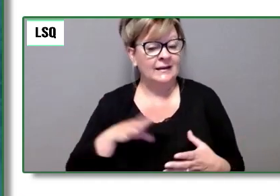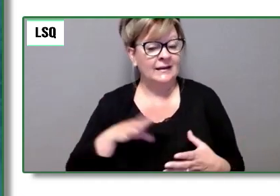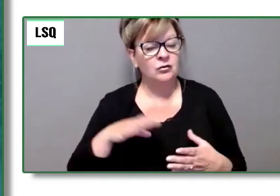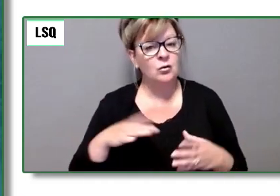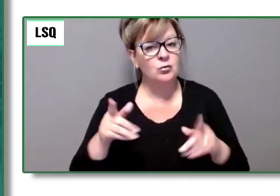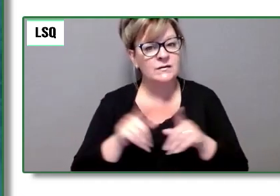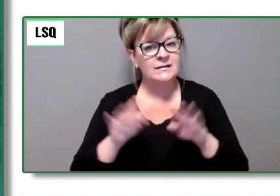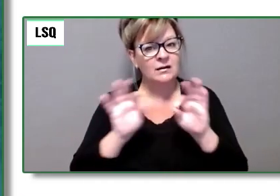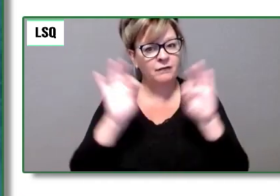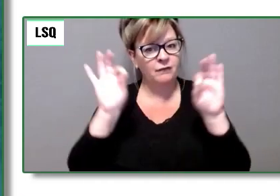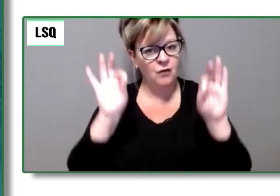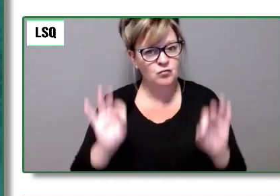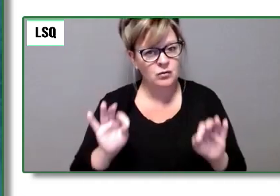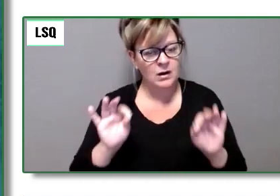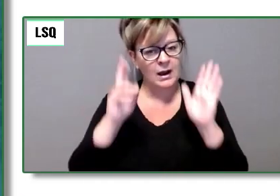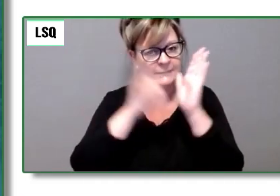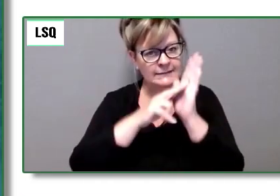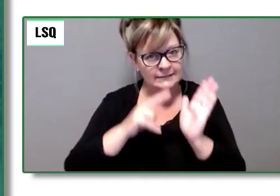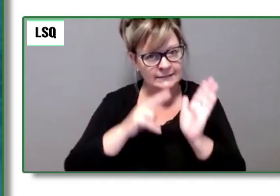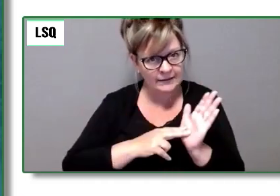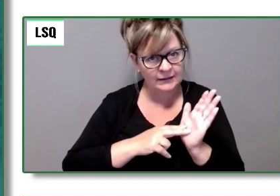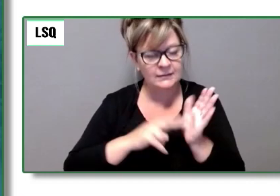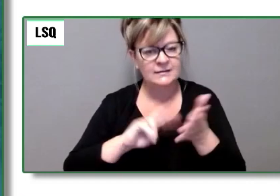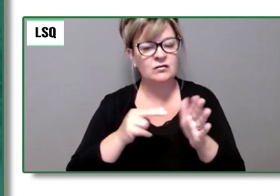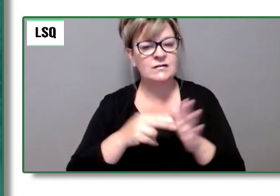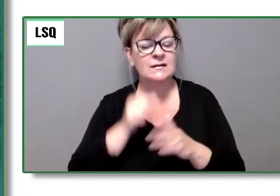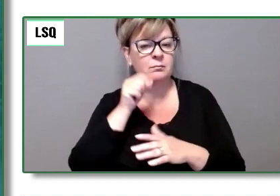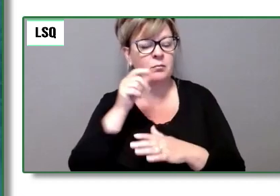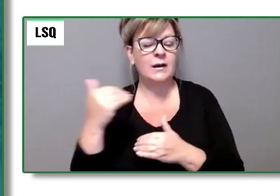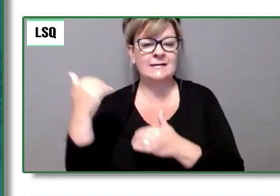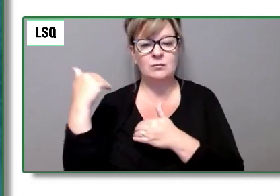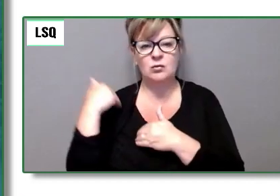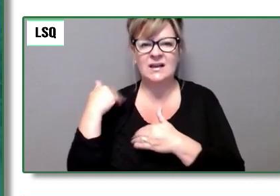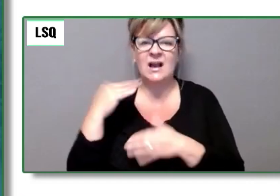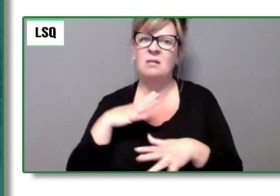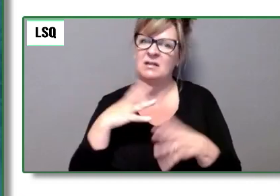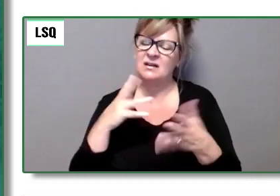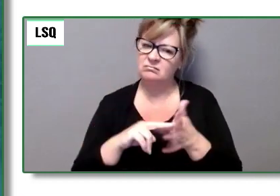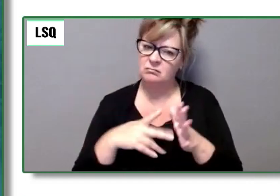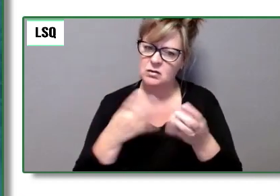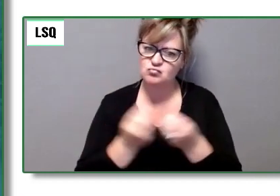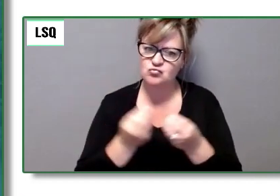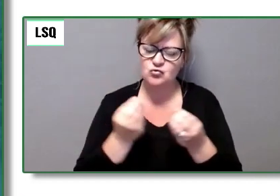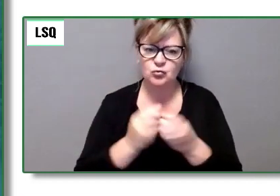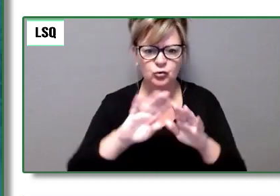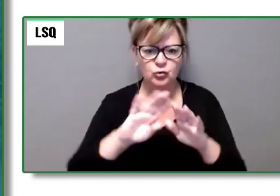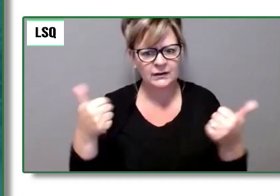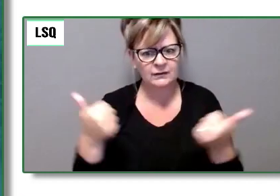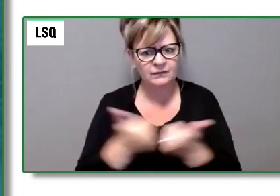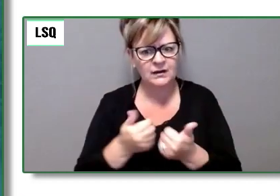questions juridiques doivent encore être élaborées parce qu'on veut éviter que ces choses-là deviennent des obstacles.